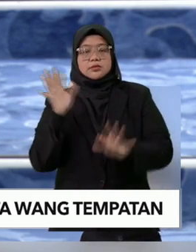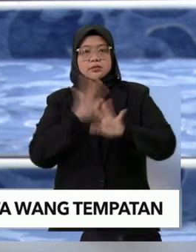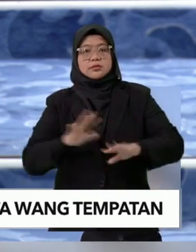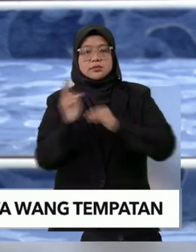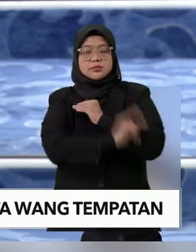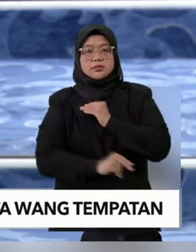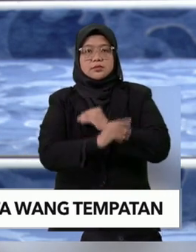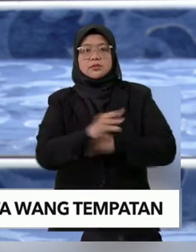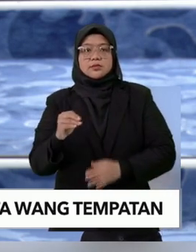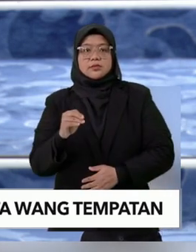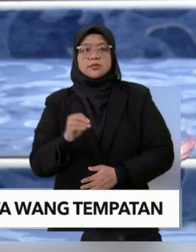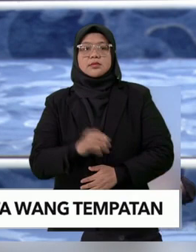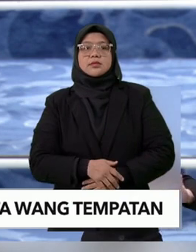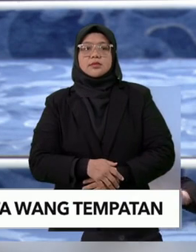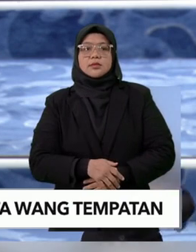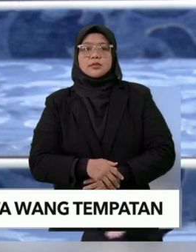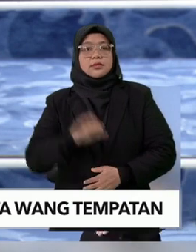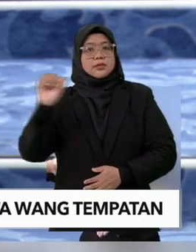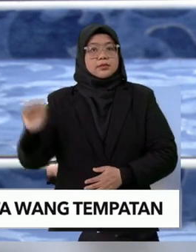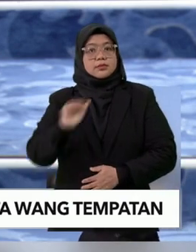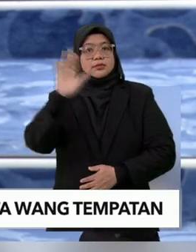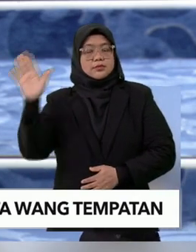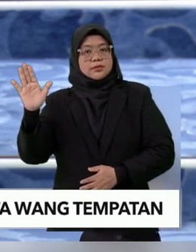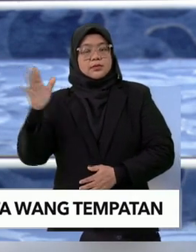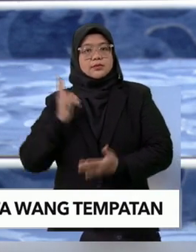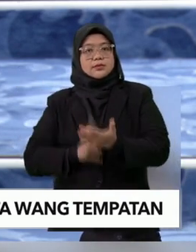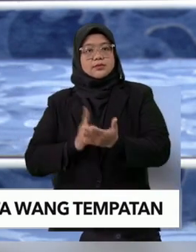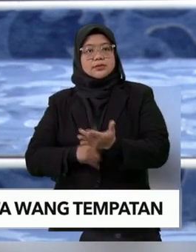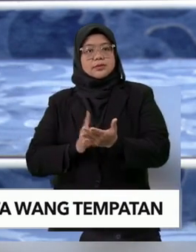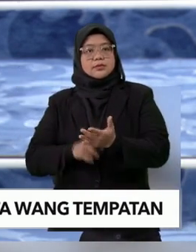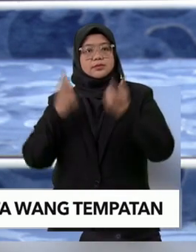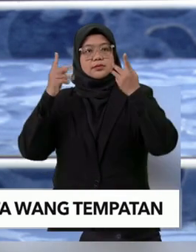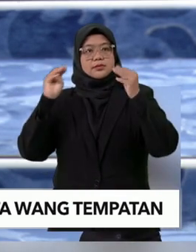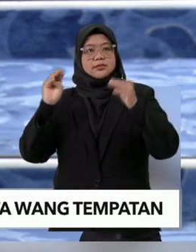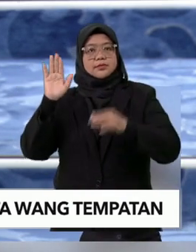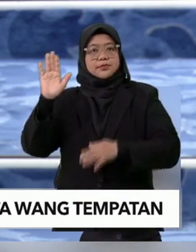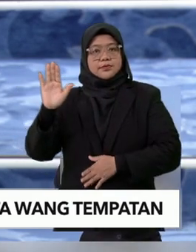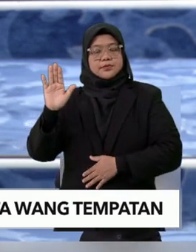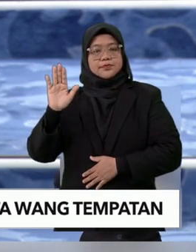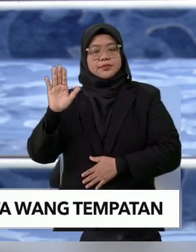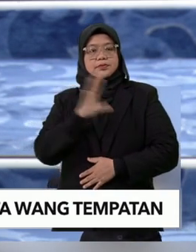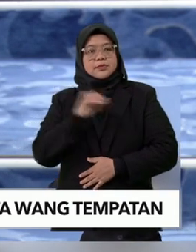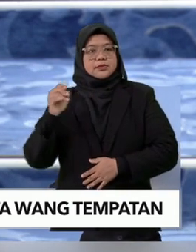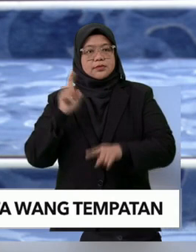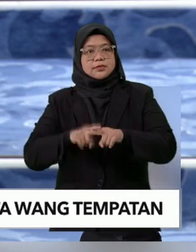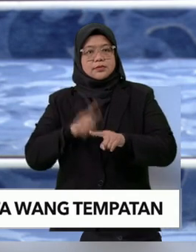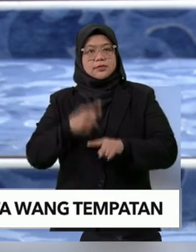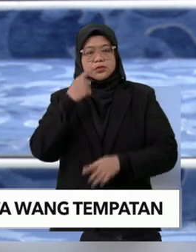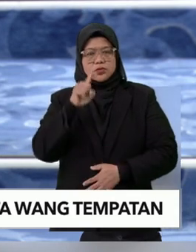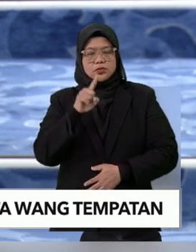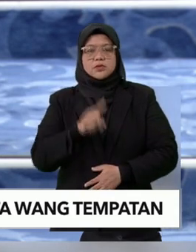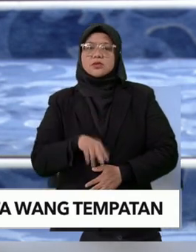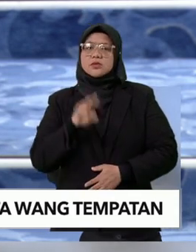dan Asia bila saya bincang dengan Perdana Menteri Li Chang Di planning kebergantungan kepada dolar